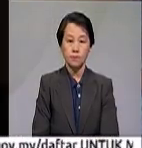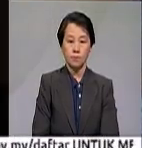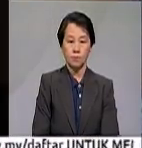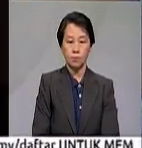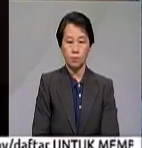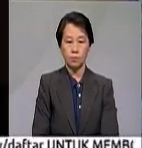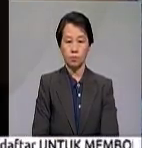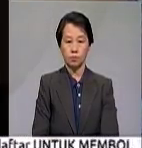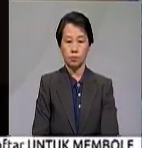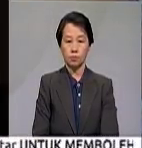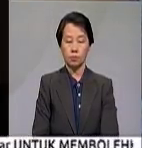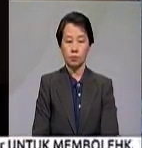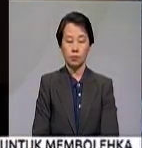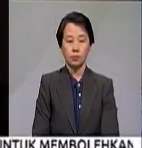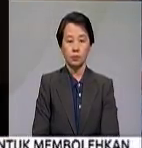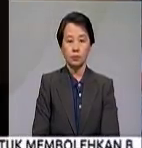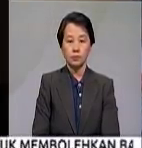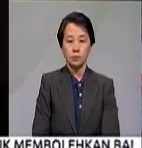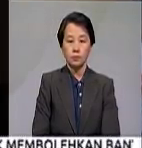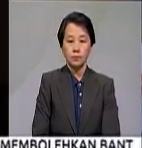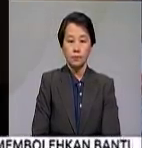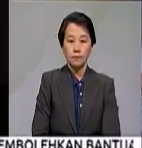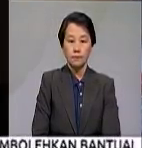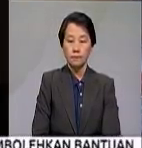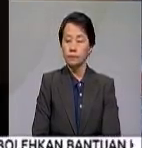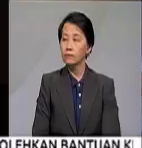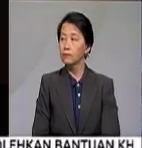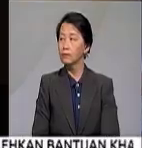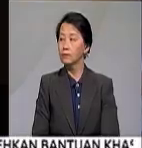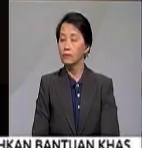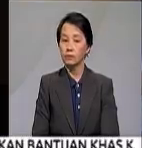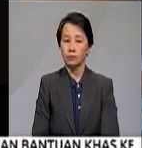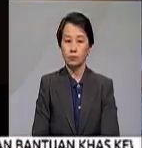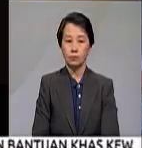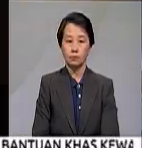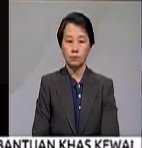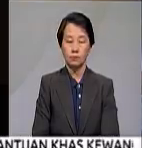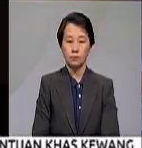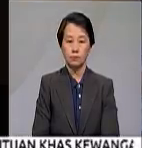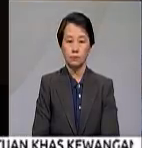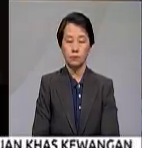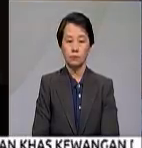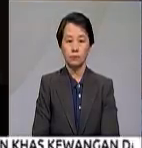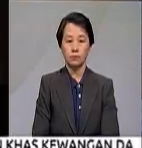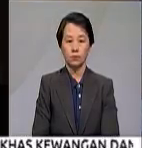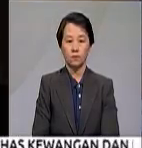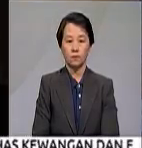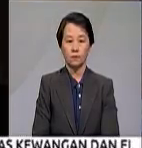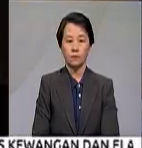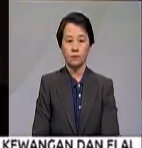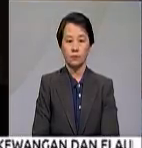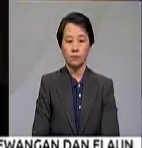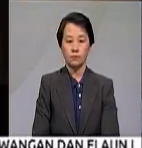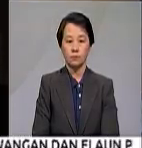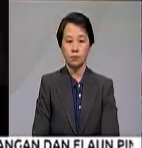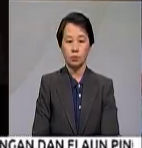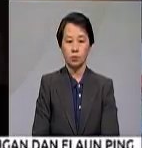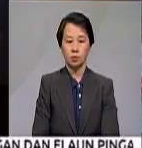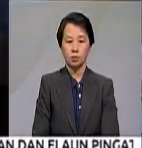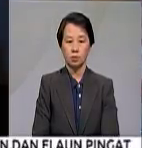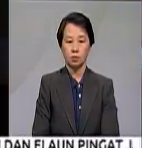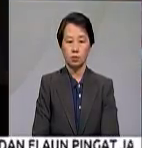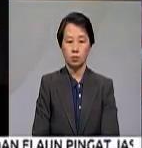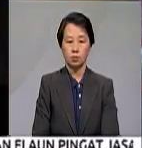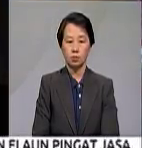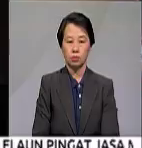ekanligi to'g'risida gaplashdik. Ayniqsa O'zbekistonda oxirgi 3 yilda O'zbekiston Respublikasi Prezidenti Mirziyoyev janob